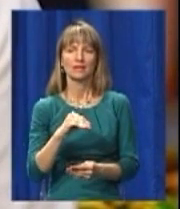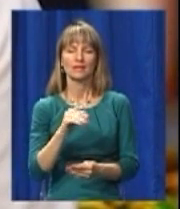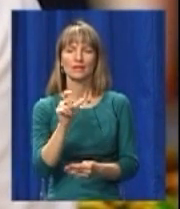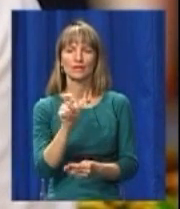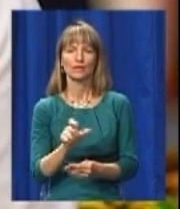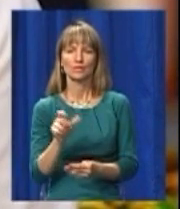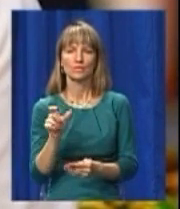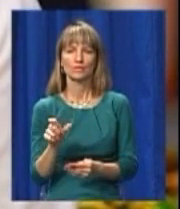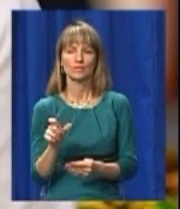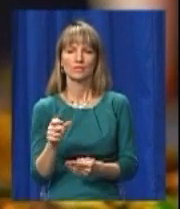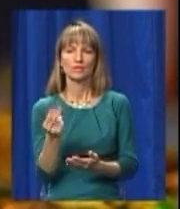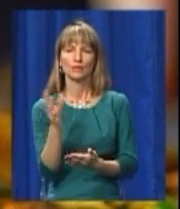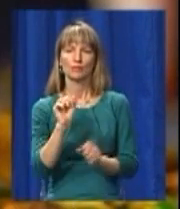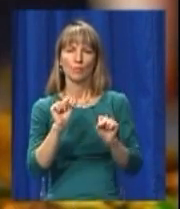рисовать и